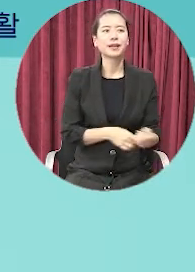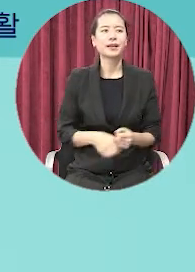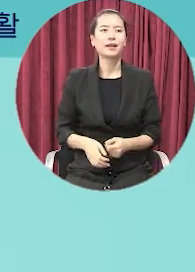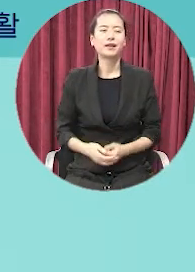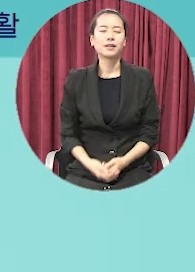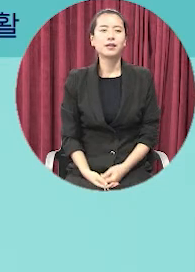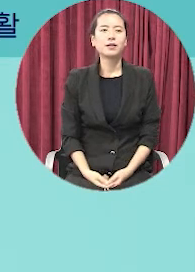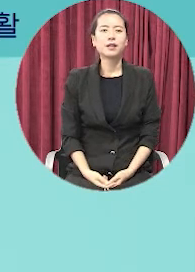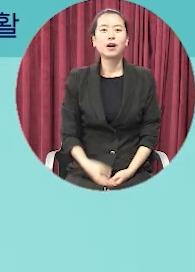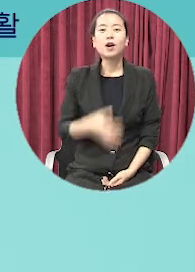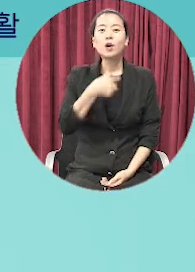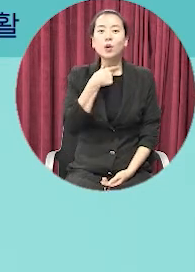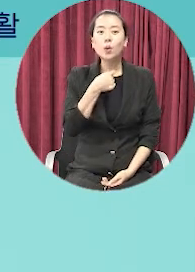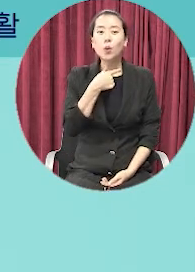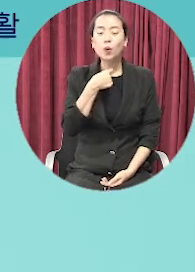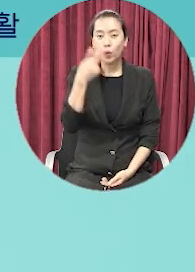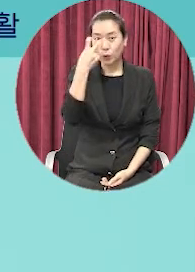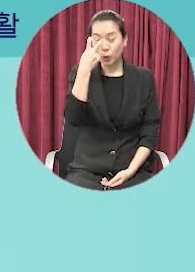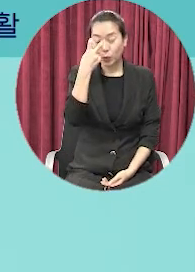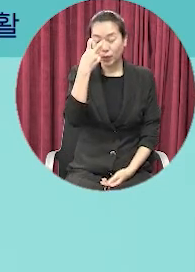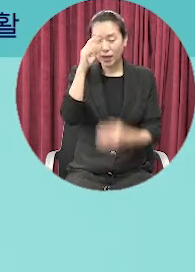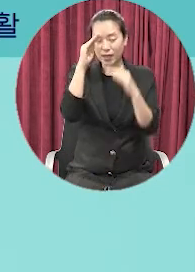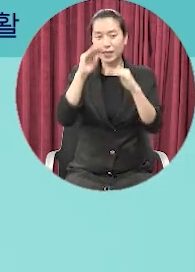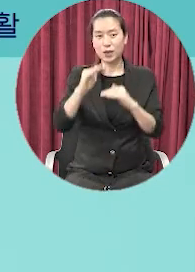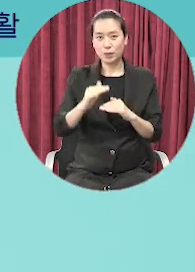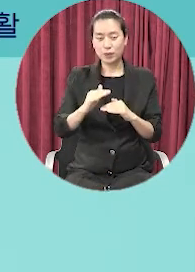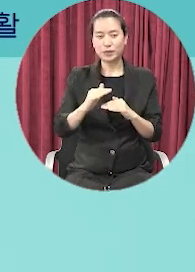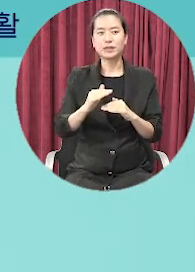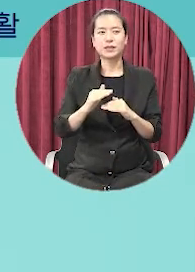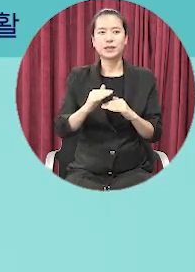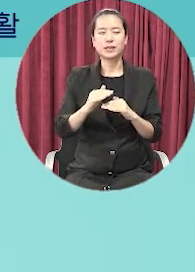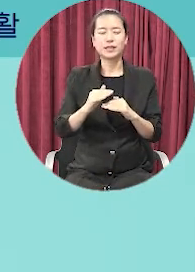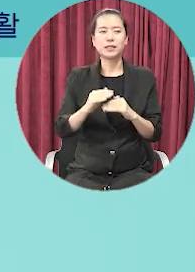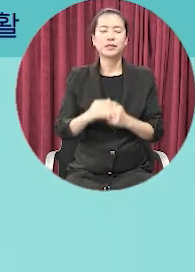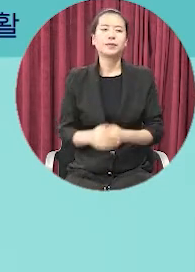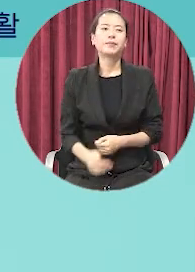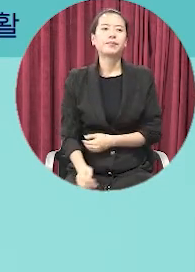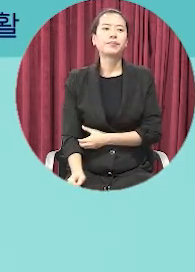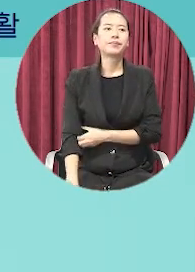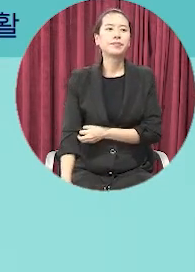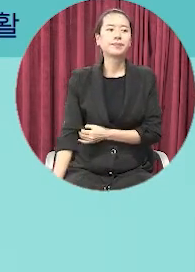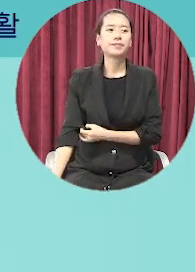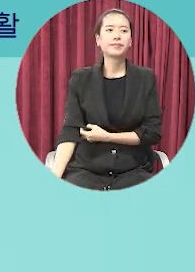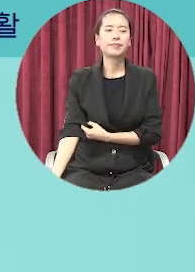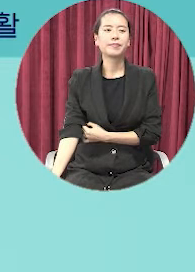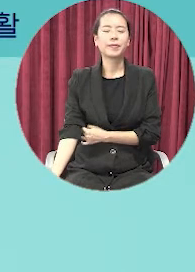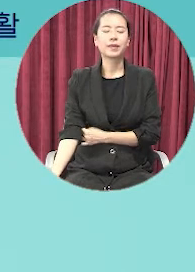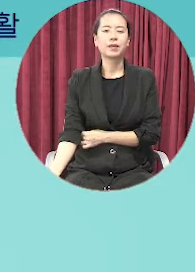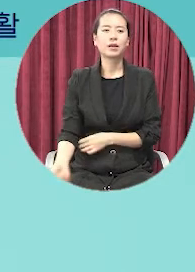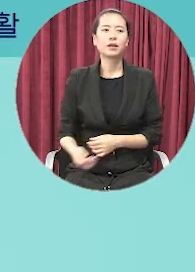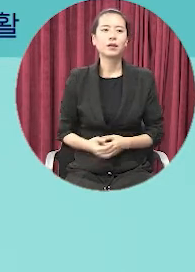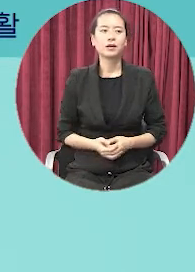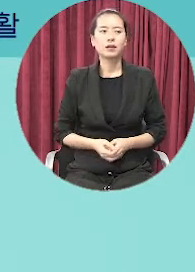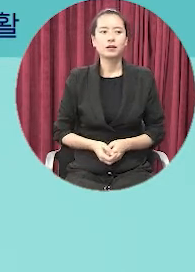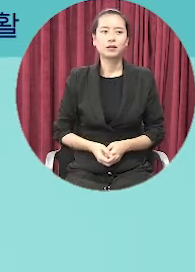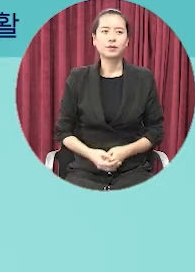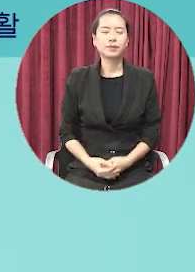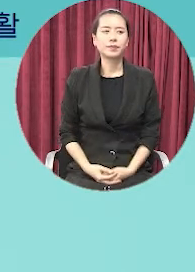니즈에 대해서는 일단 돌봄의 그 요구 내용에 대해서는 주로